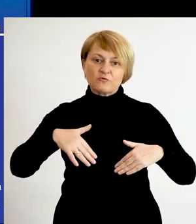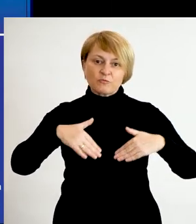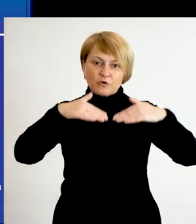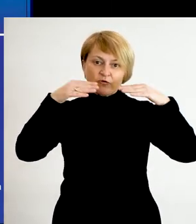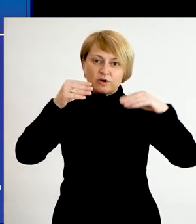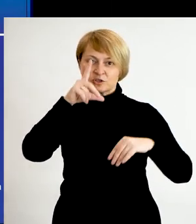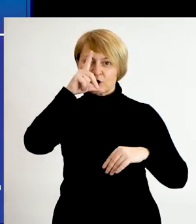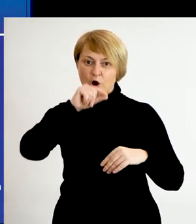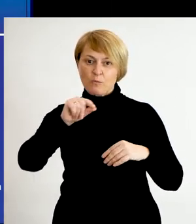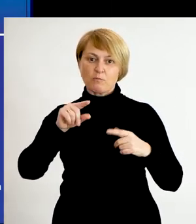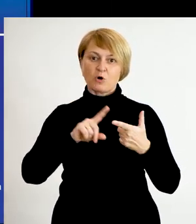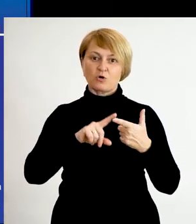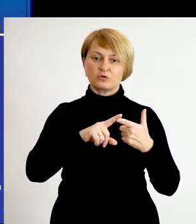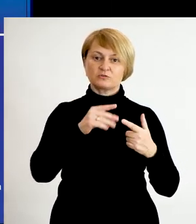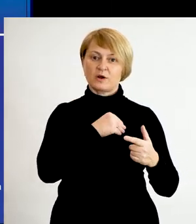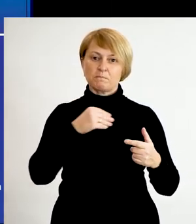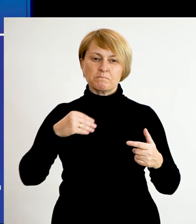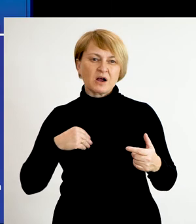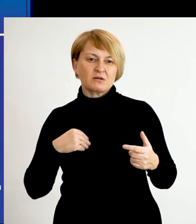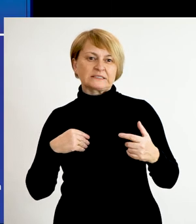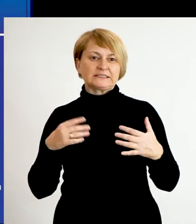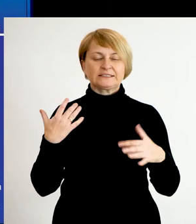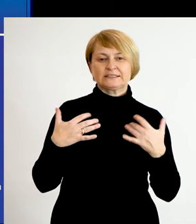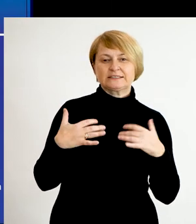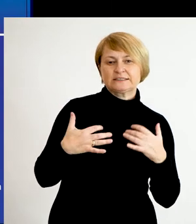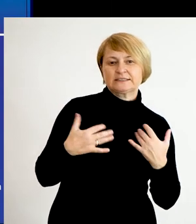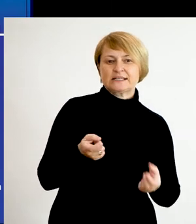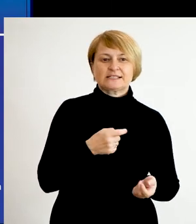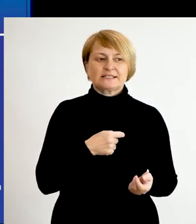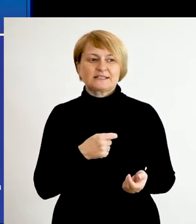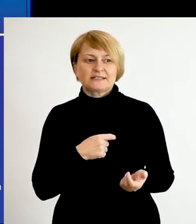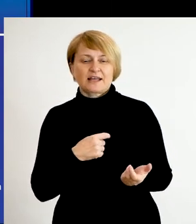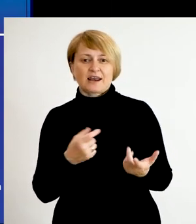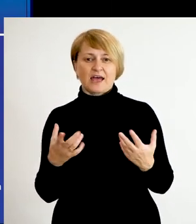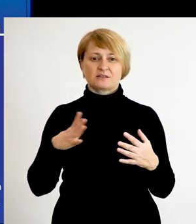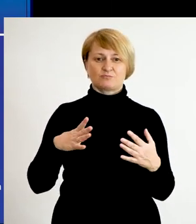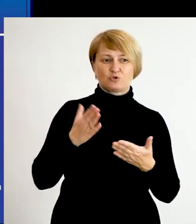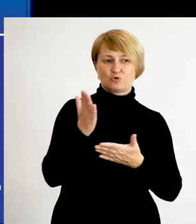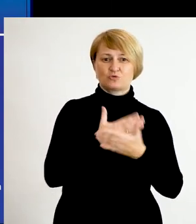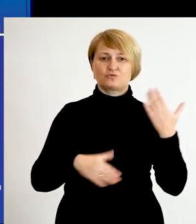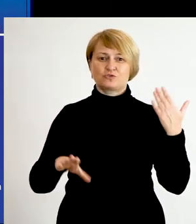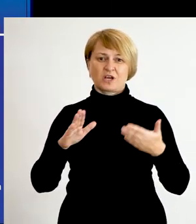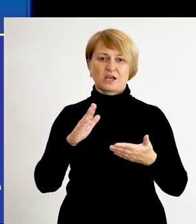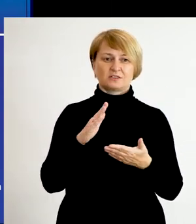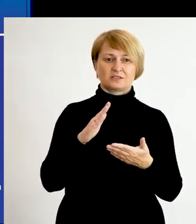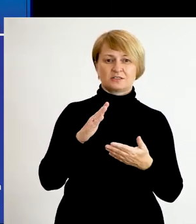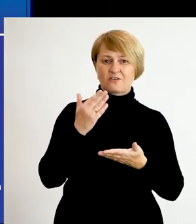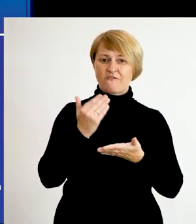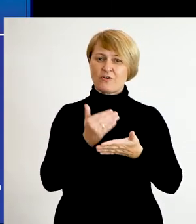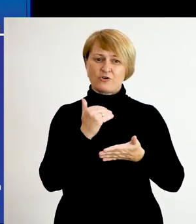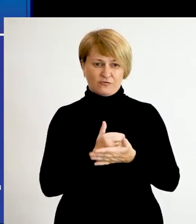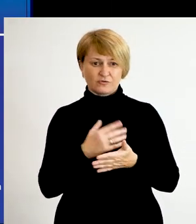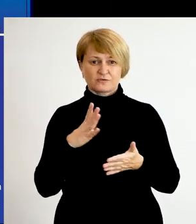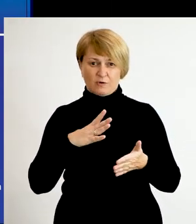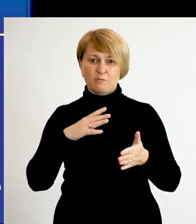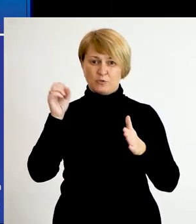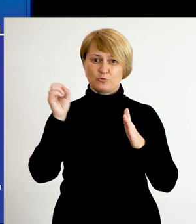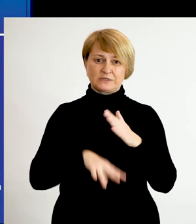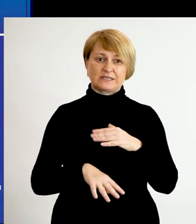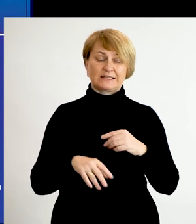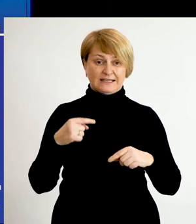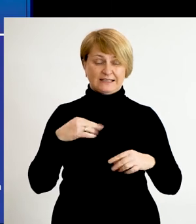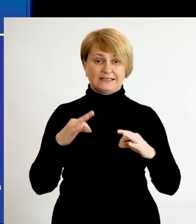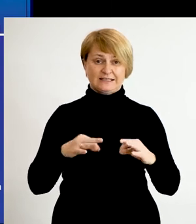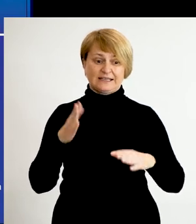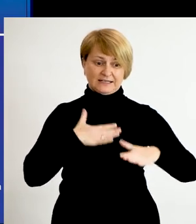Polski. Panikę, milionowe straty znowu w wielu częściach województwa. Cieszę się po